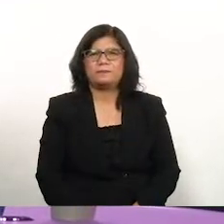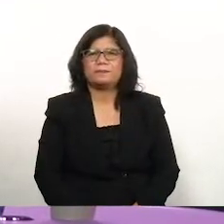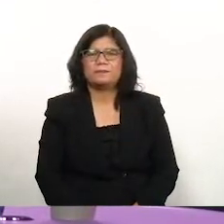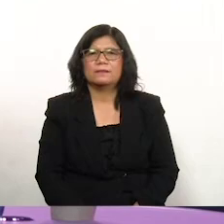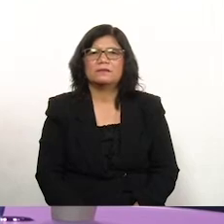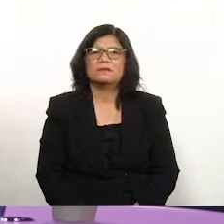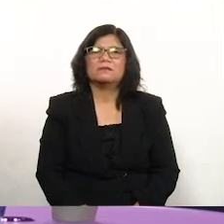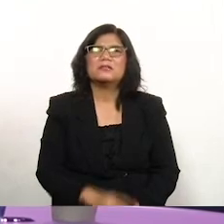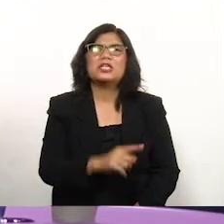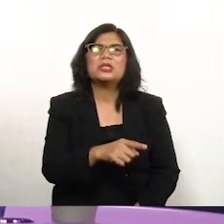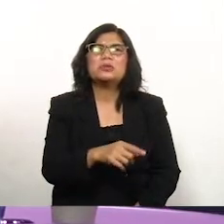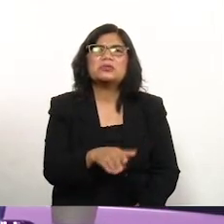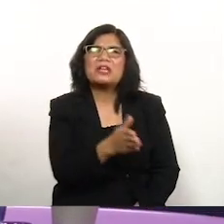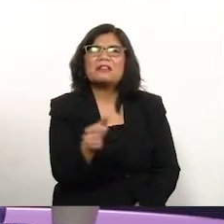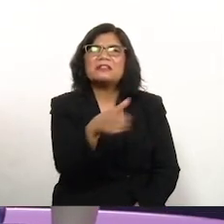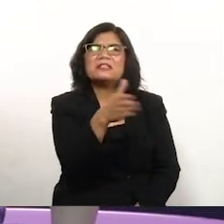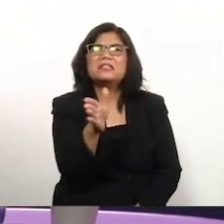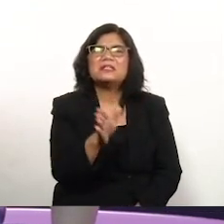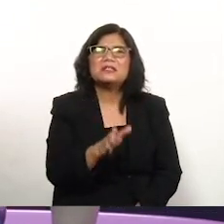Hai karena itu memang tekniknya